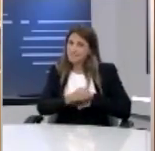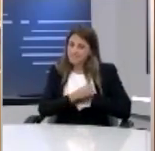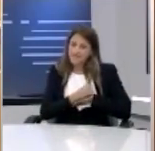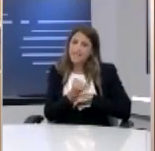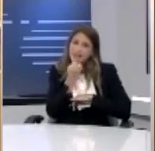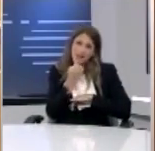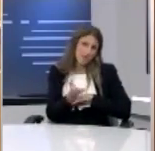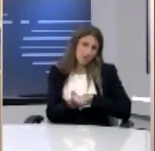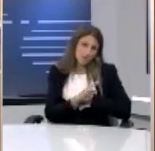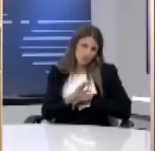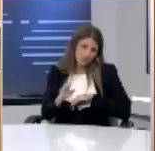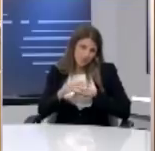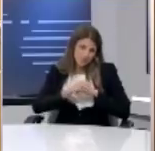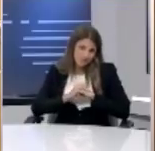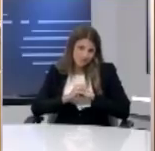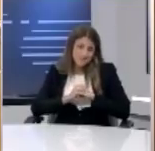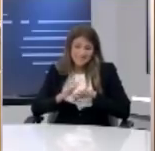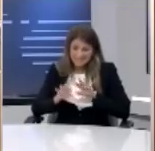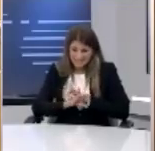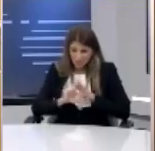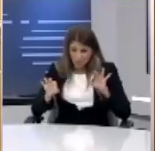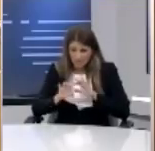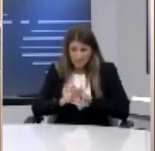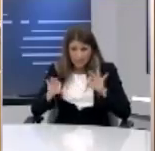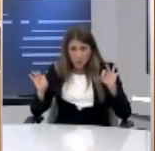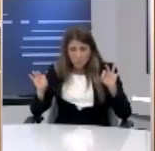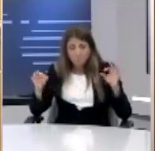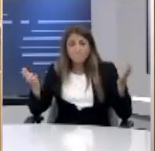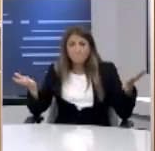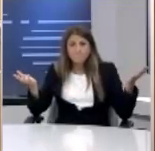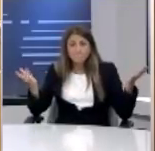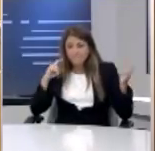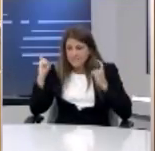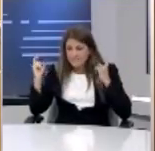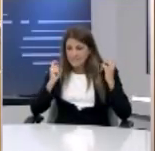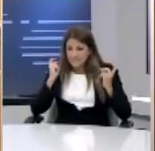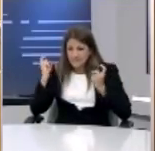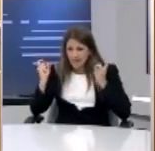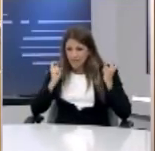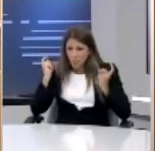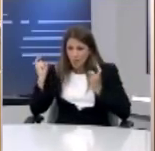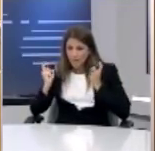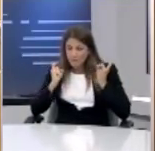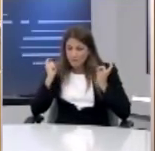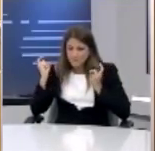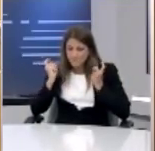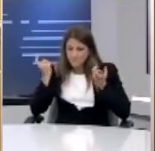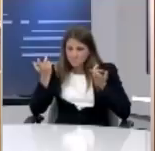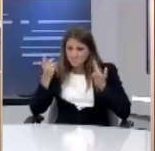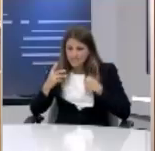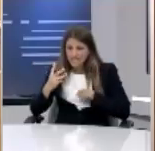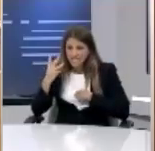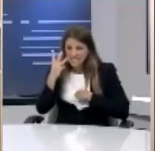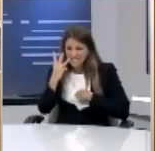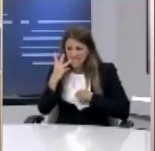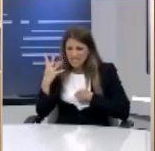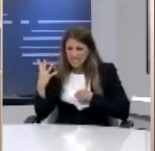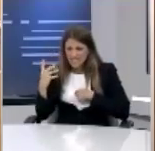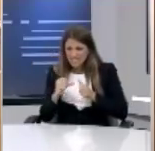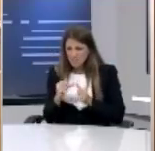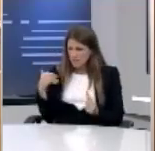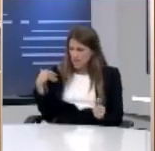περίπτωση, διαρωτώ με τους 3-4 τελευταίους μήνες. Θυμάστε, πριν